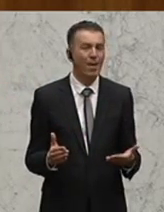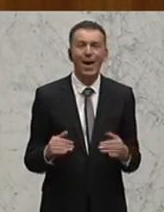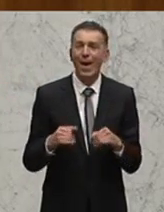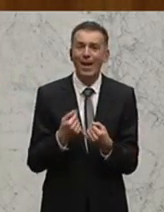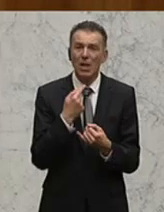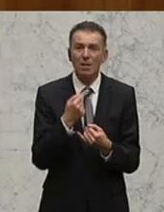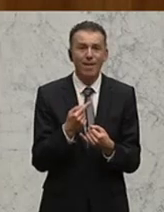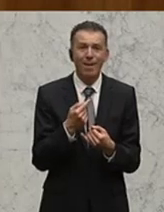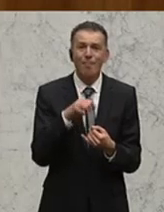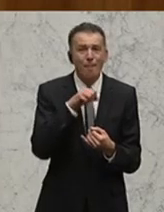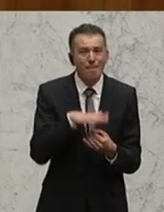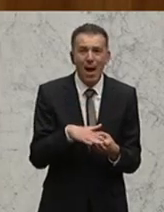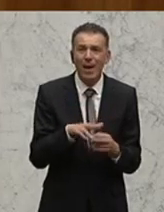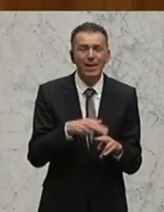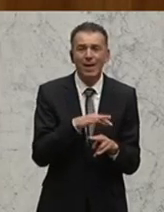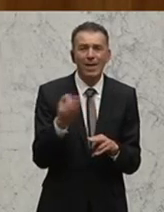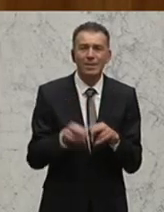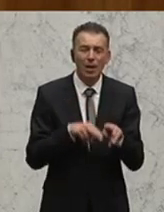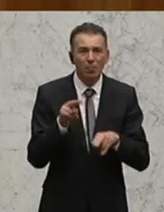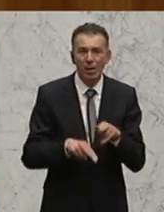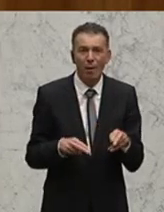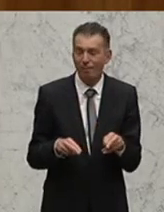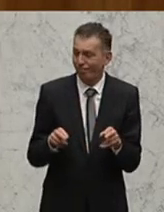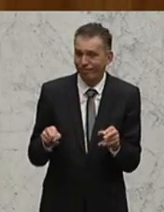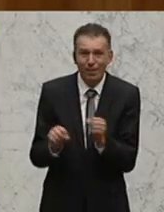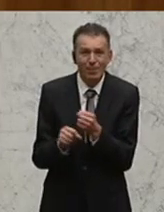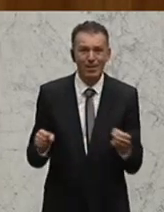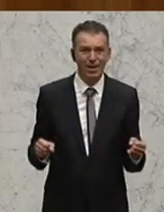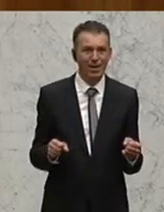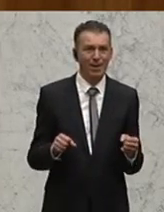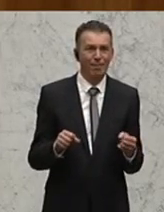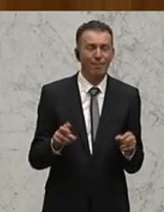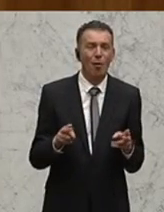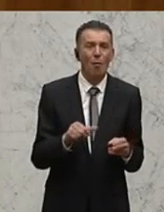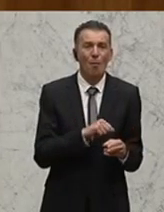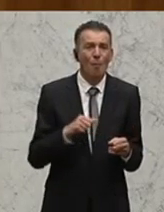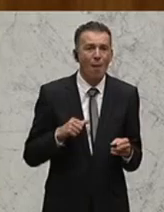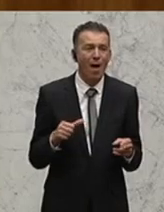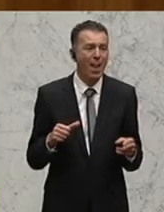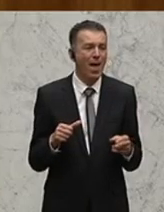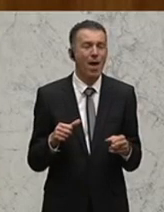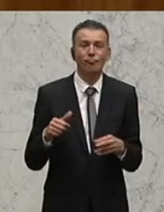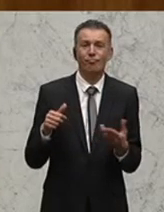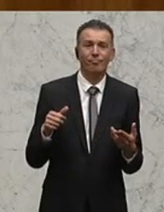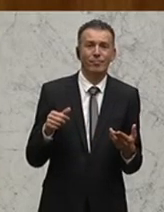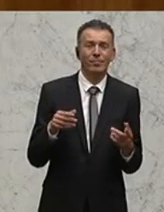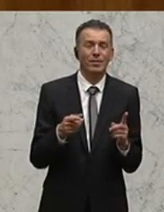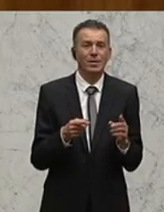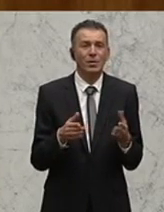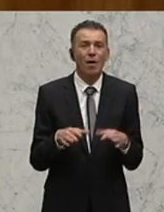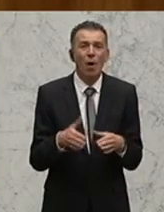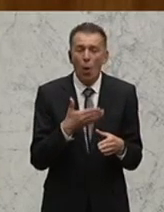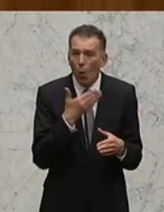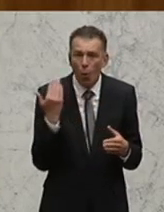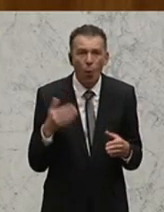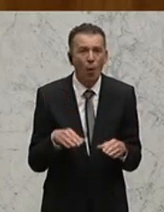nicht, weil sie berufstätig, entweder alleinstehend berufstätig sein müssen und sie finden keine Ganztagsbetreuung. Und dieser Kampf der